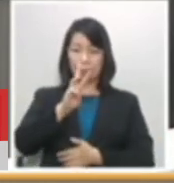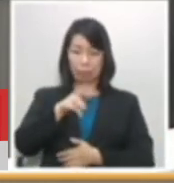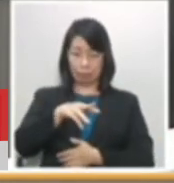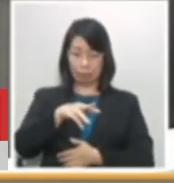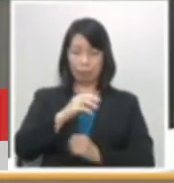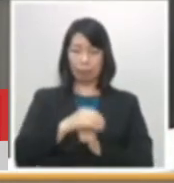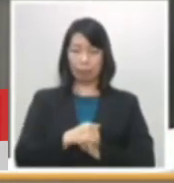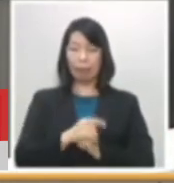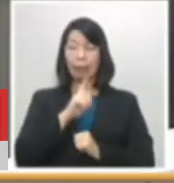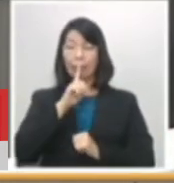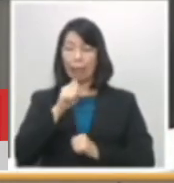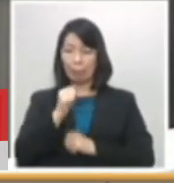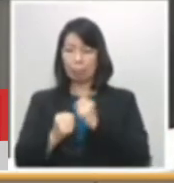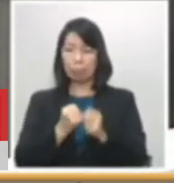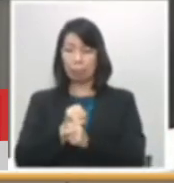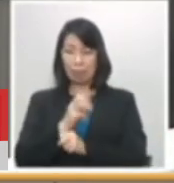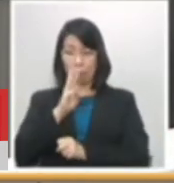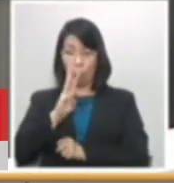ประเทศไทยหรือยังไง